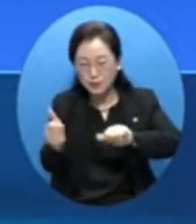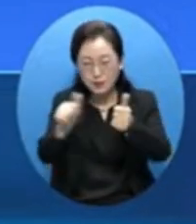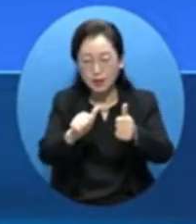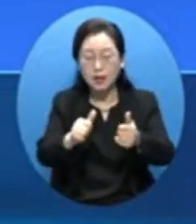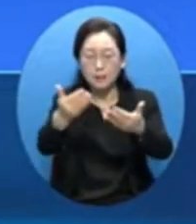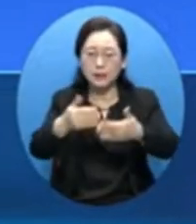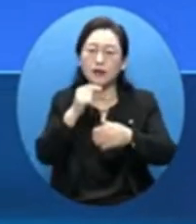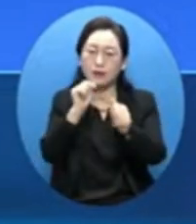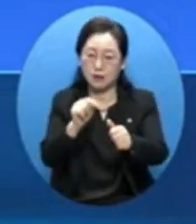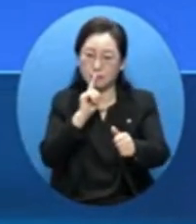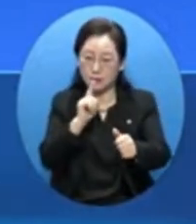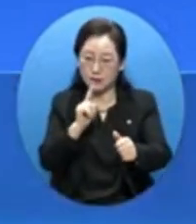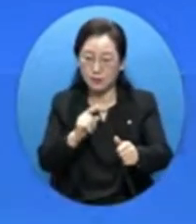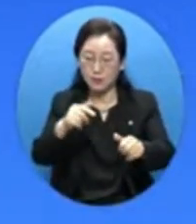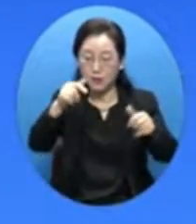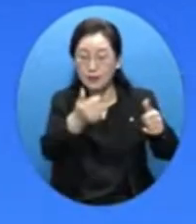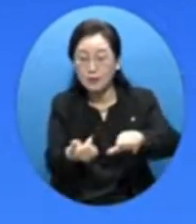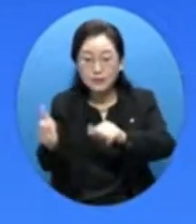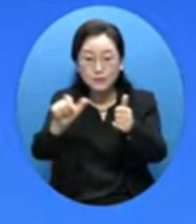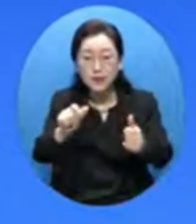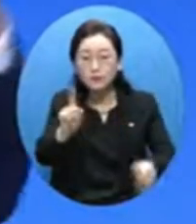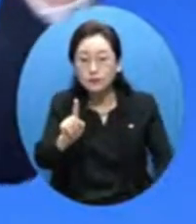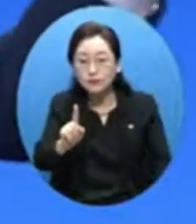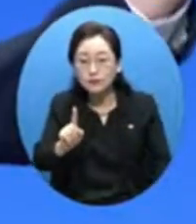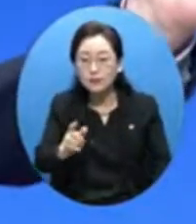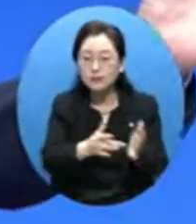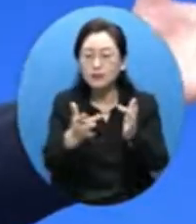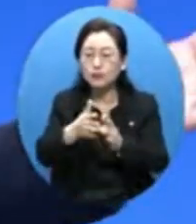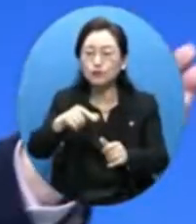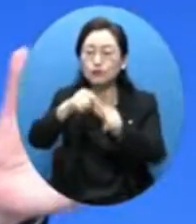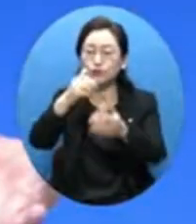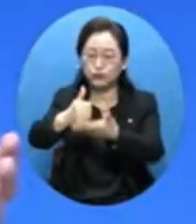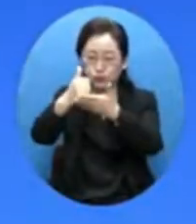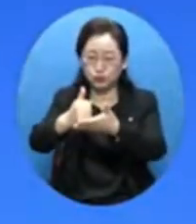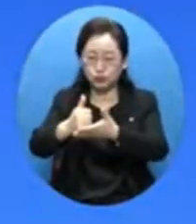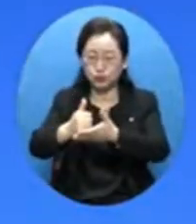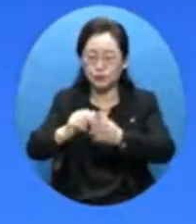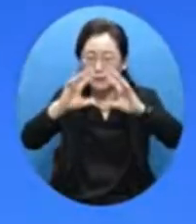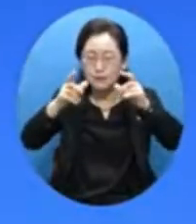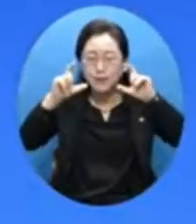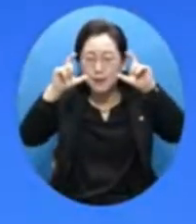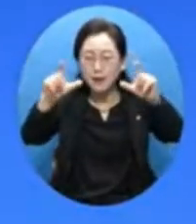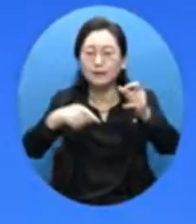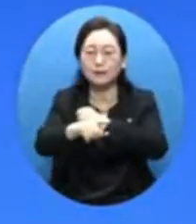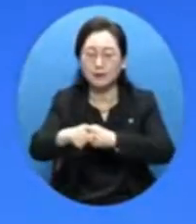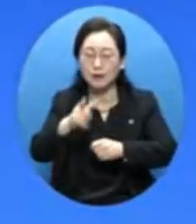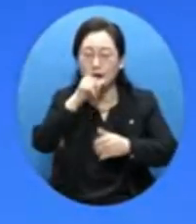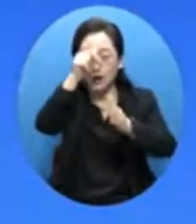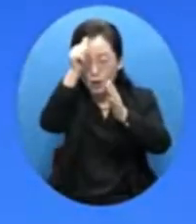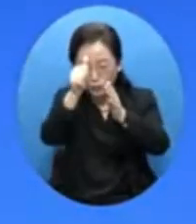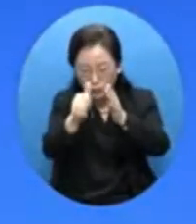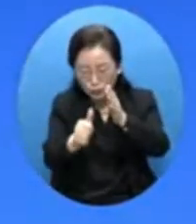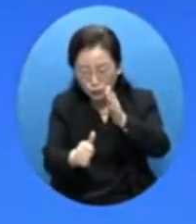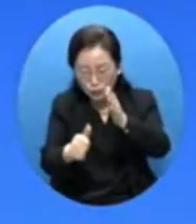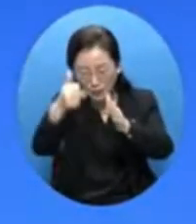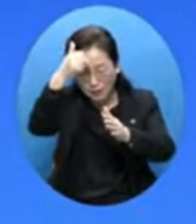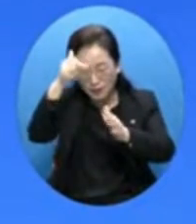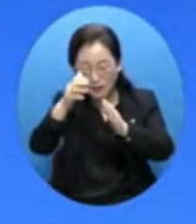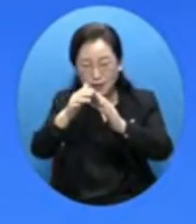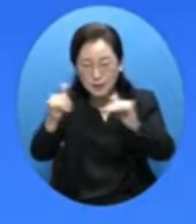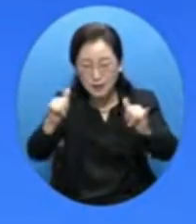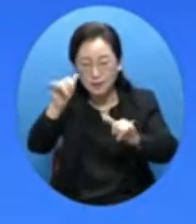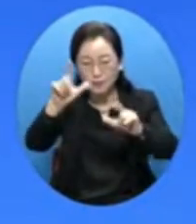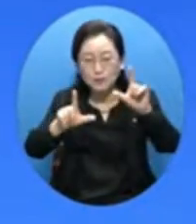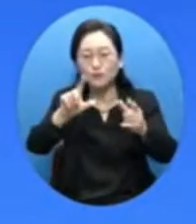침례라고 하는 것은 예수님이 나의 구세주 되심을 모든 사람에게 알리는 것입니다. 내가 물속에 들어가서 나 옛사람이 죽고 물에서 다시 나올